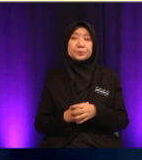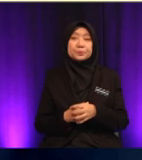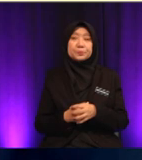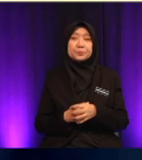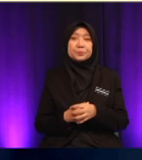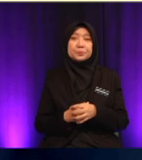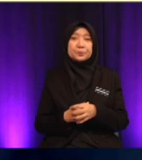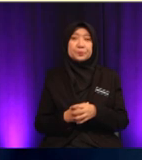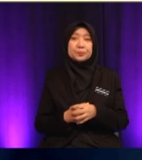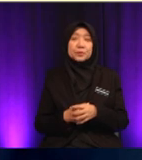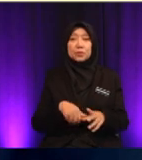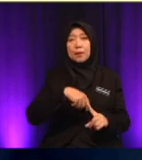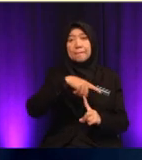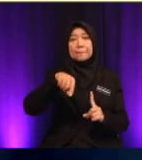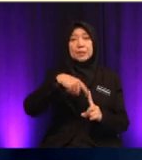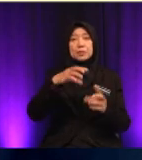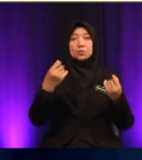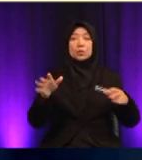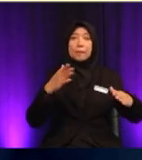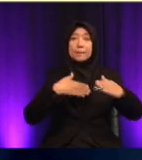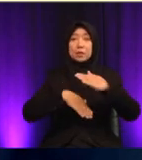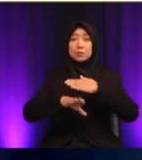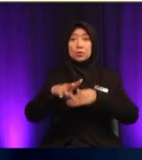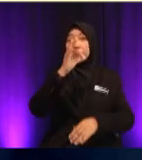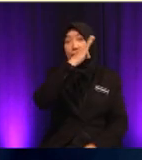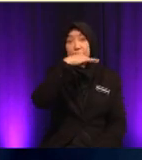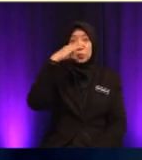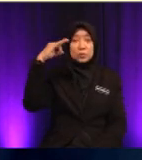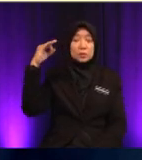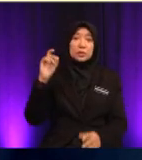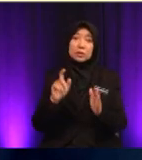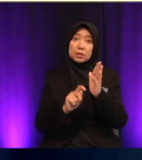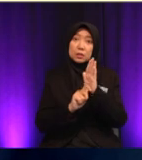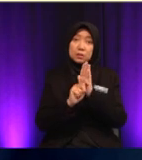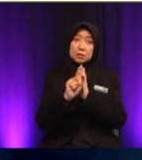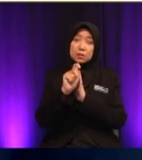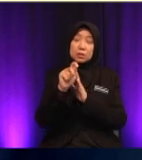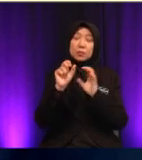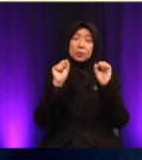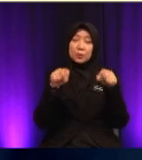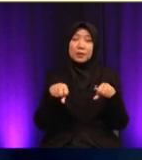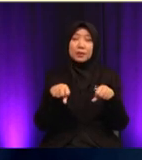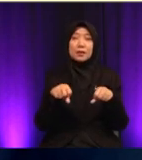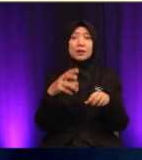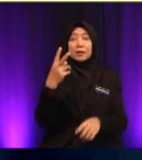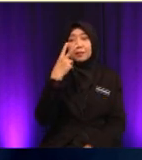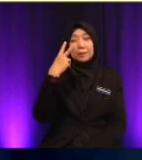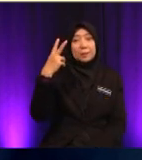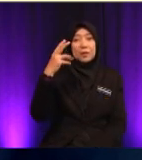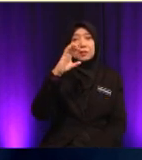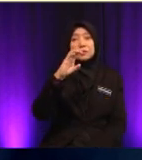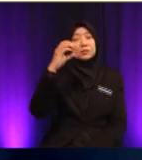bila udah memasuki Bile frekuensi semakin tinggi ia memasuki cahaya nampak nampak bila